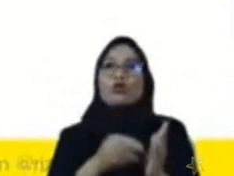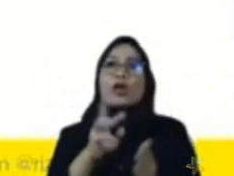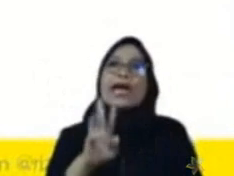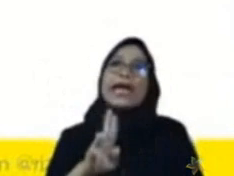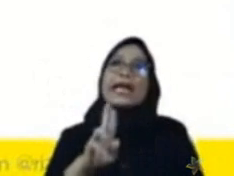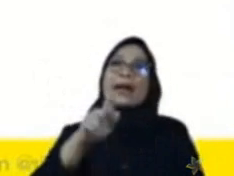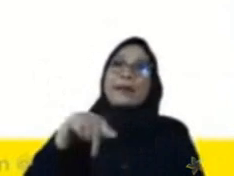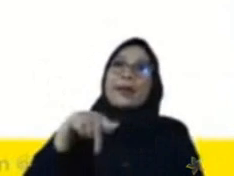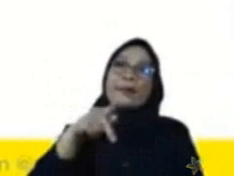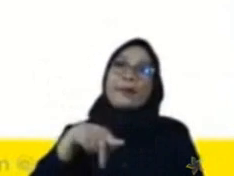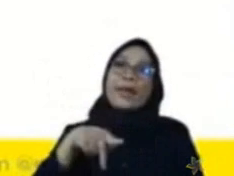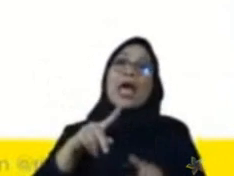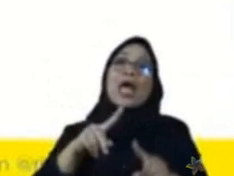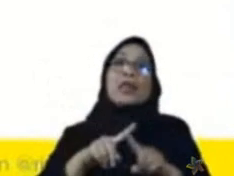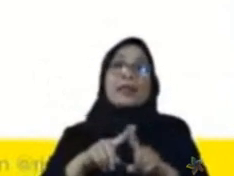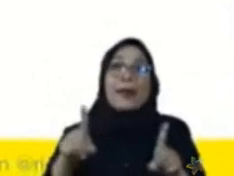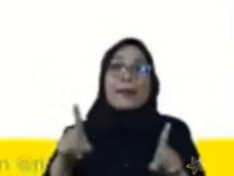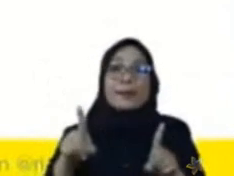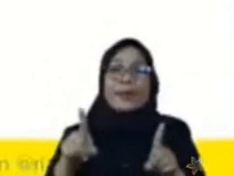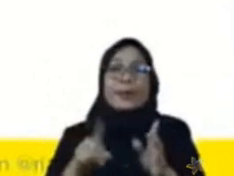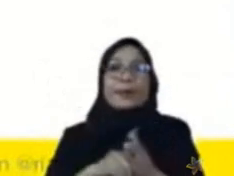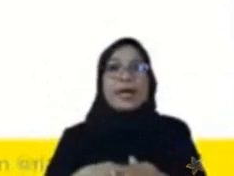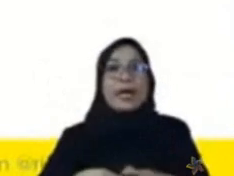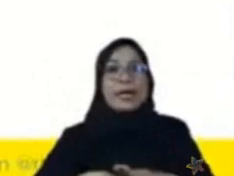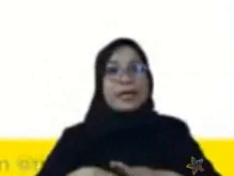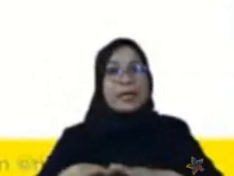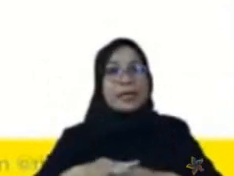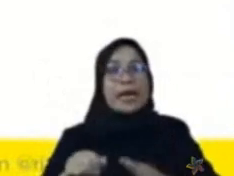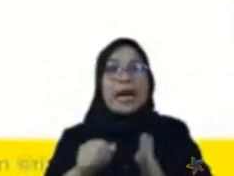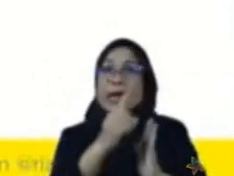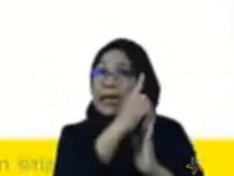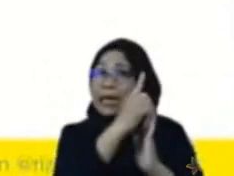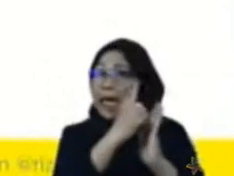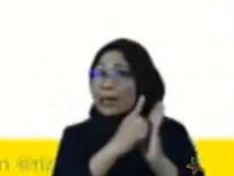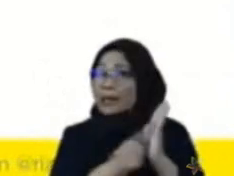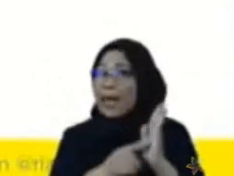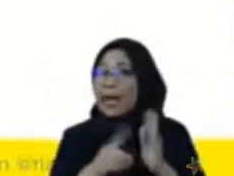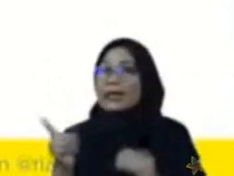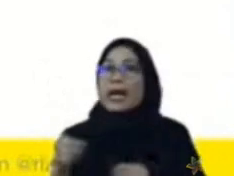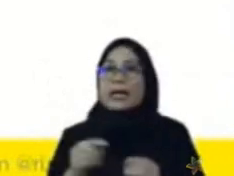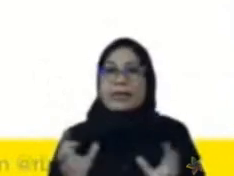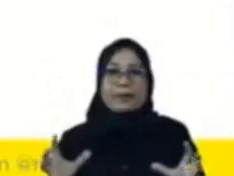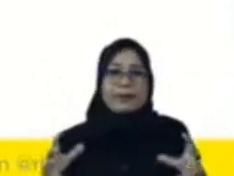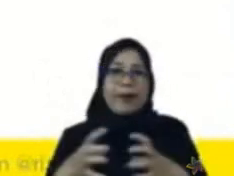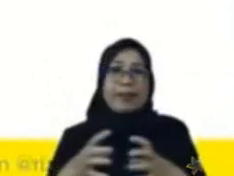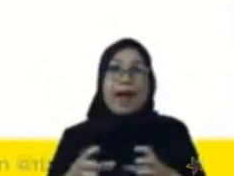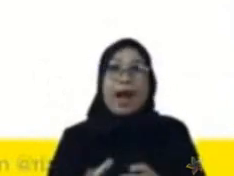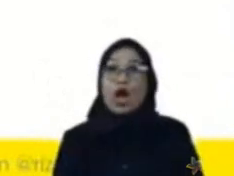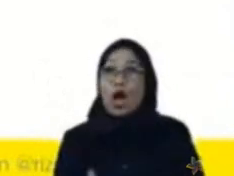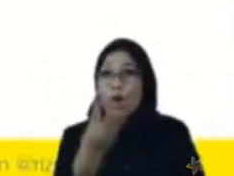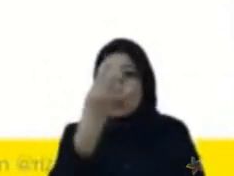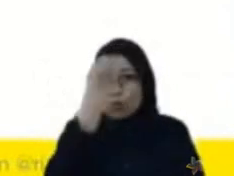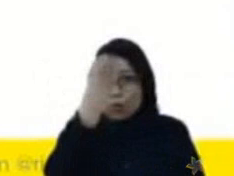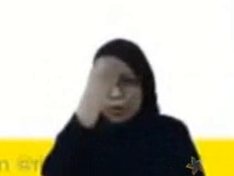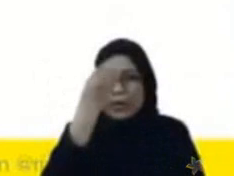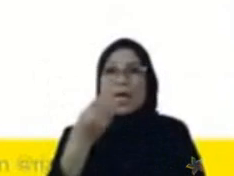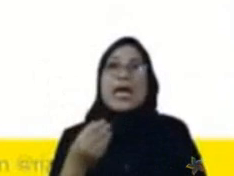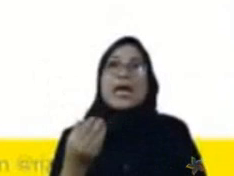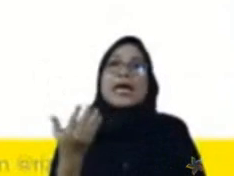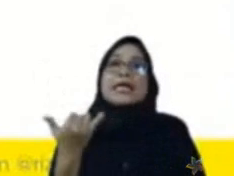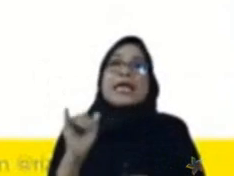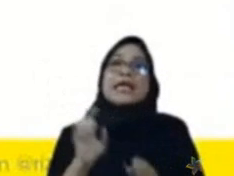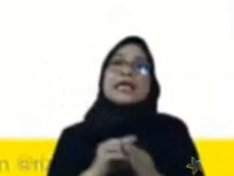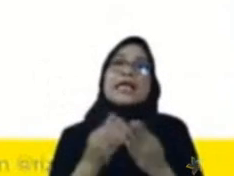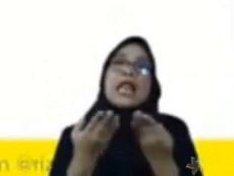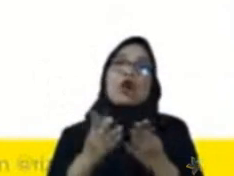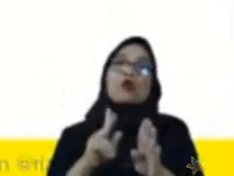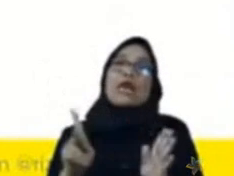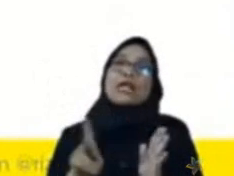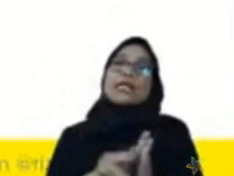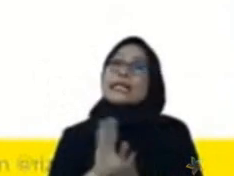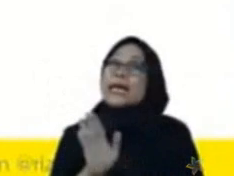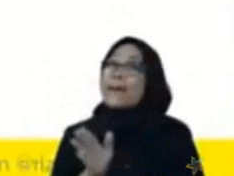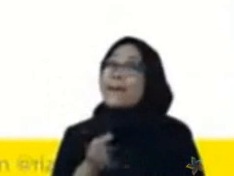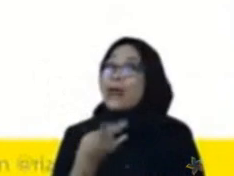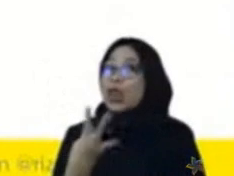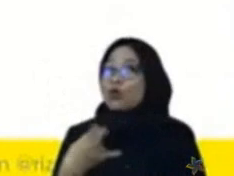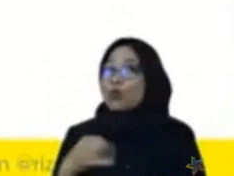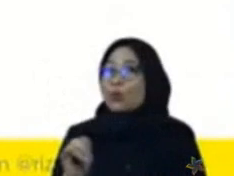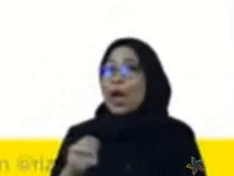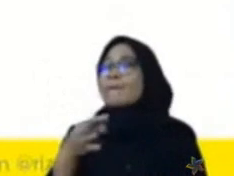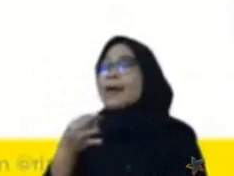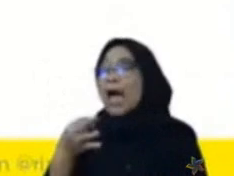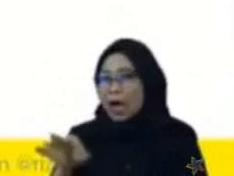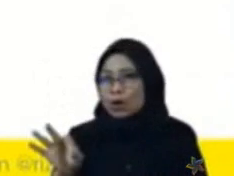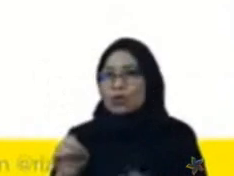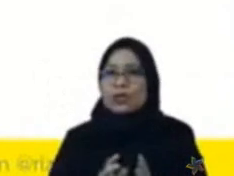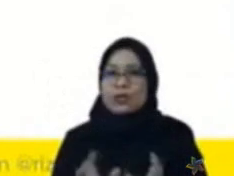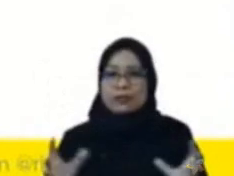itu disusun berdasarkan data dari pemetaan murid yang saya lakukan sebelumnya. Kemudian baru dipetakan kompetensi dan